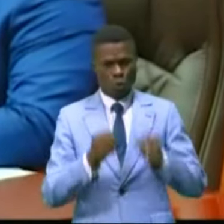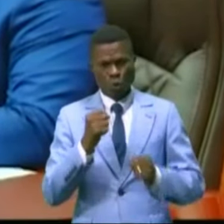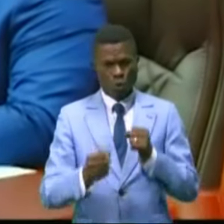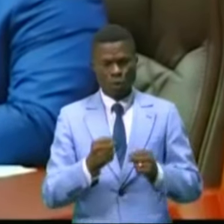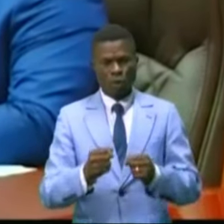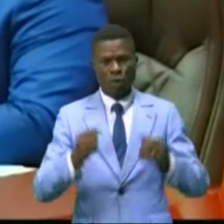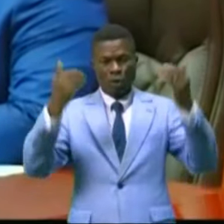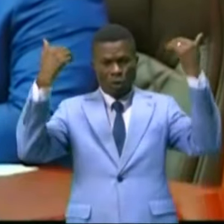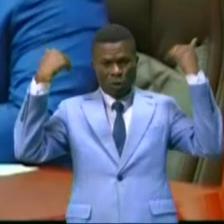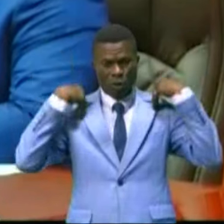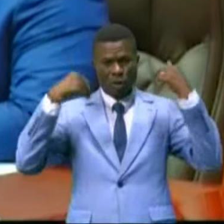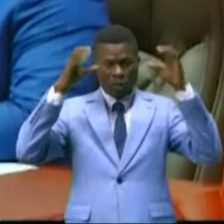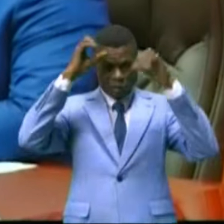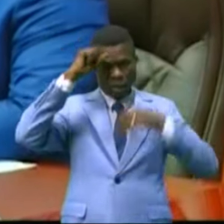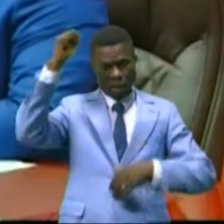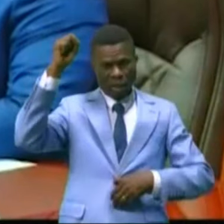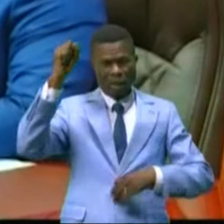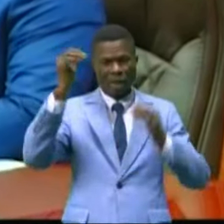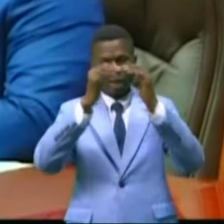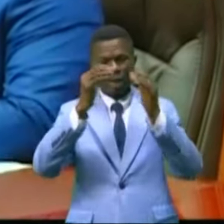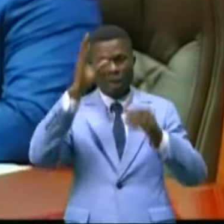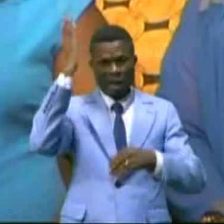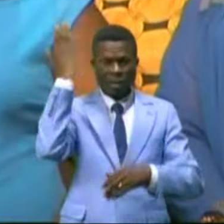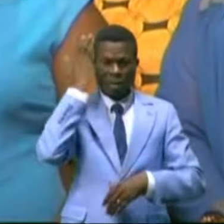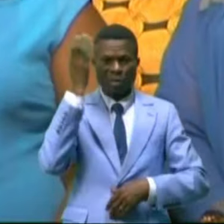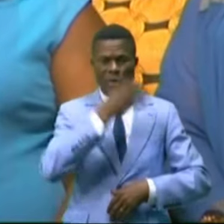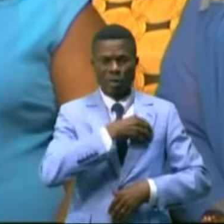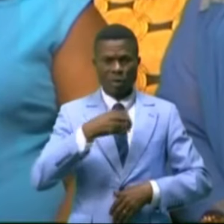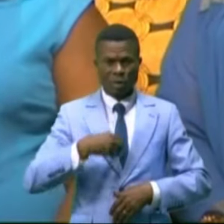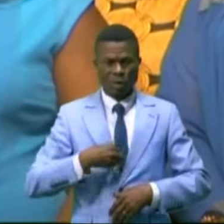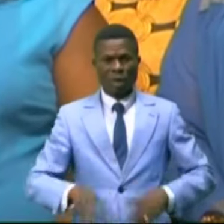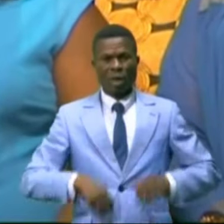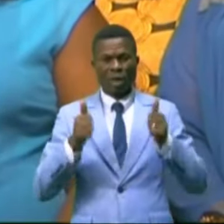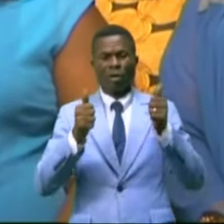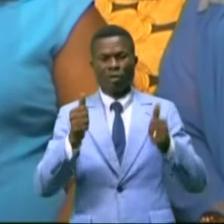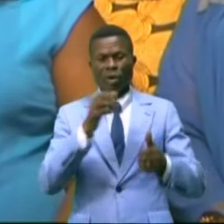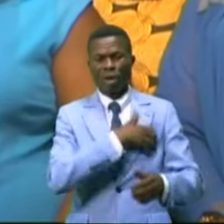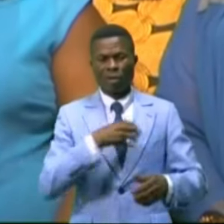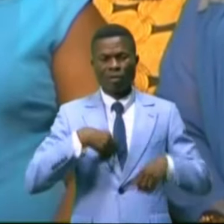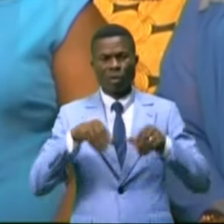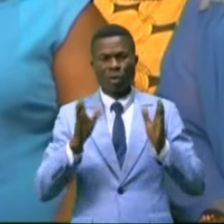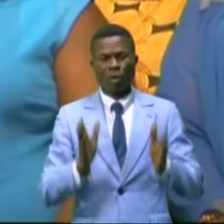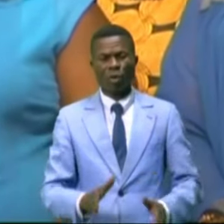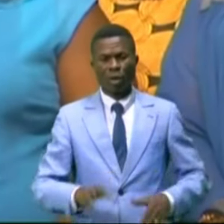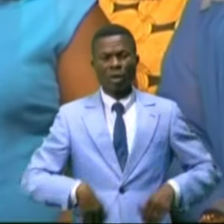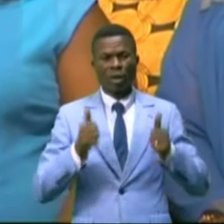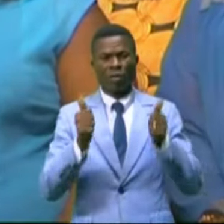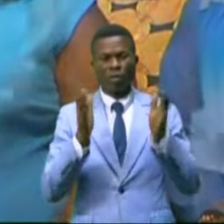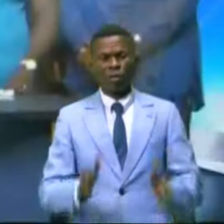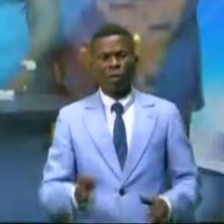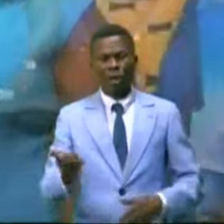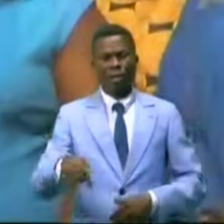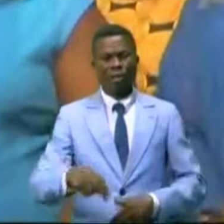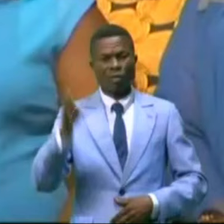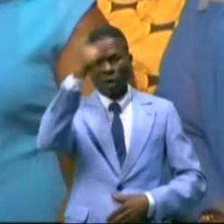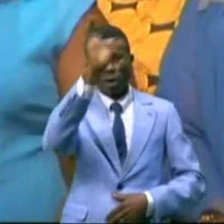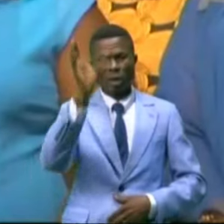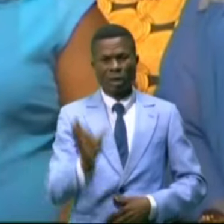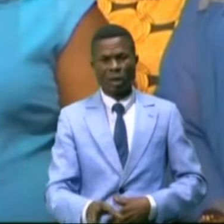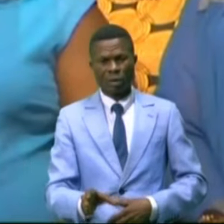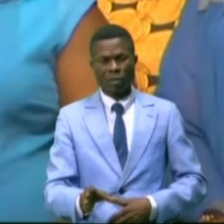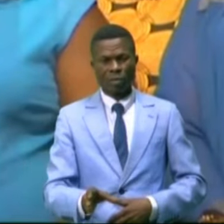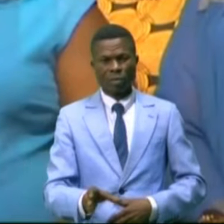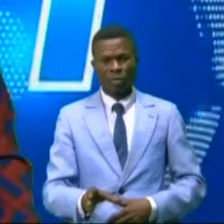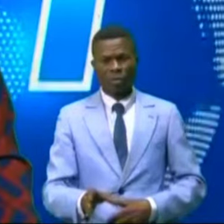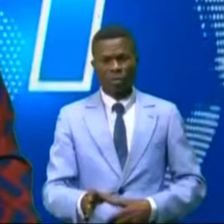au chef de l'État champion de la masculinité positive que vive la femme congolaise que vive la province du Congo